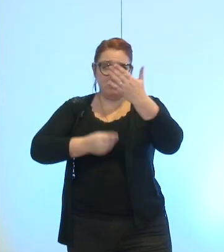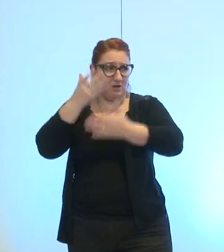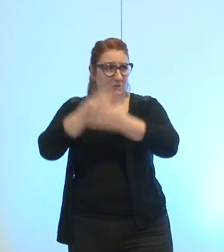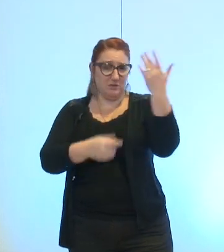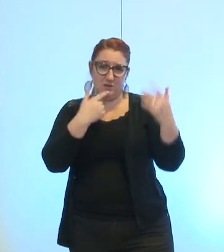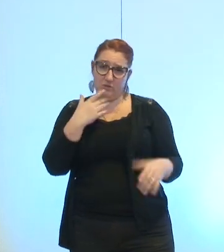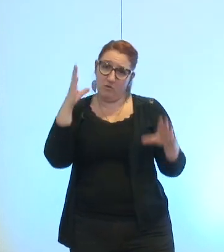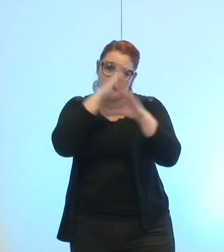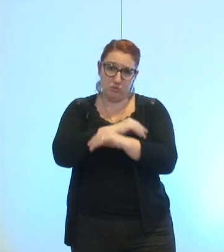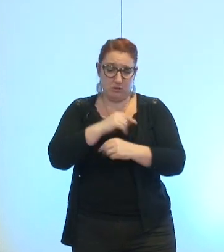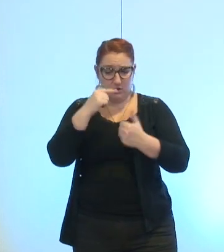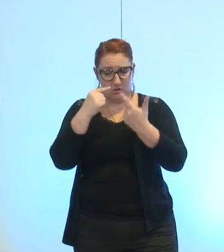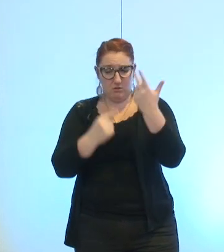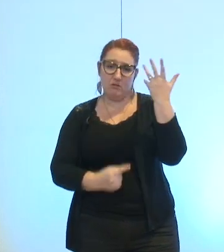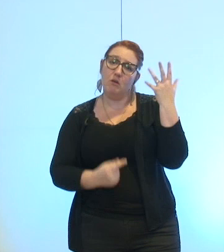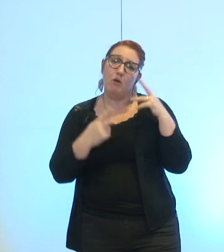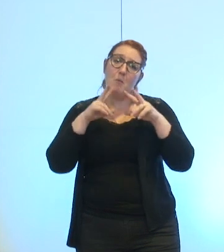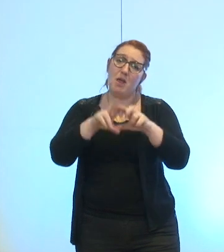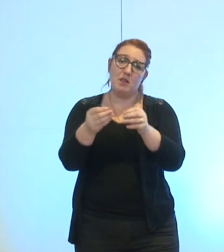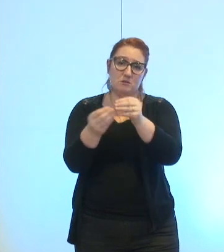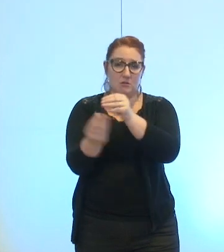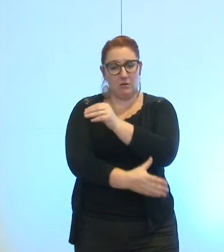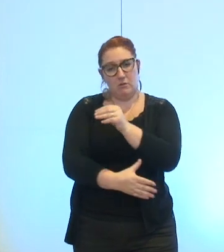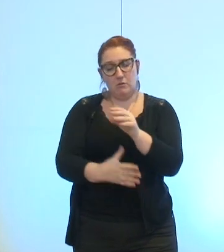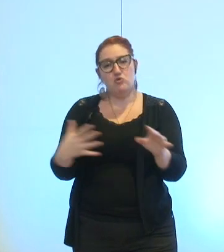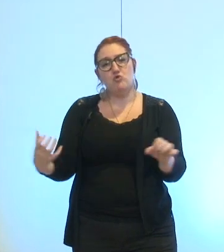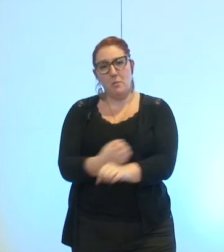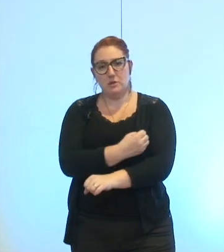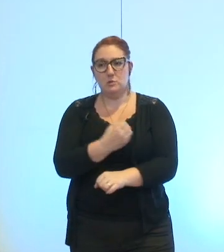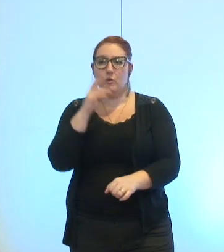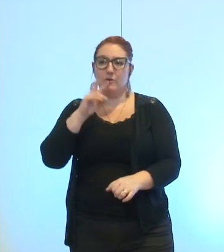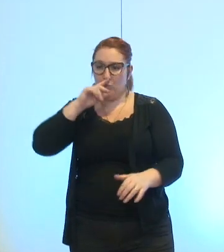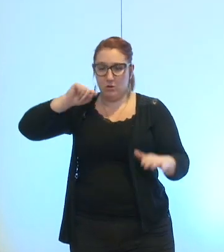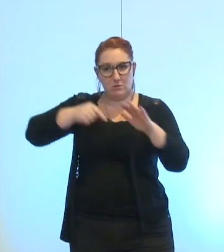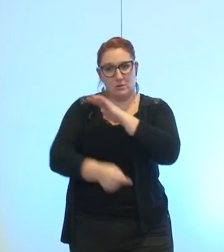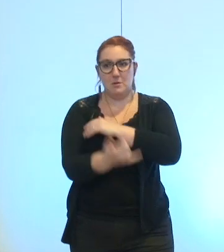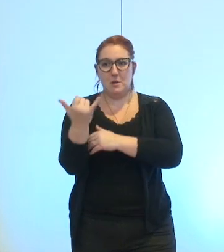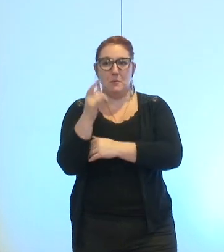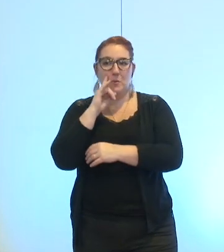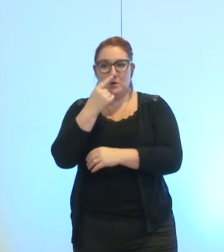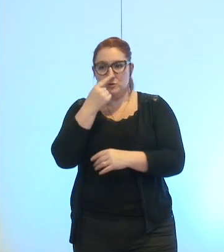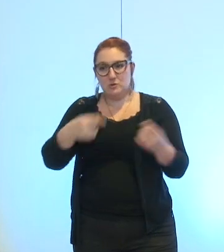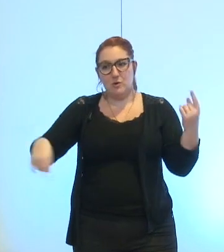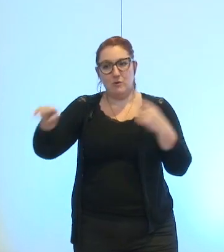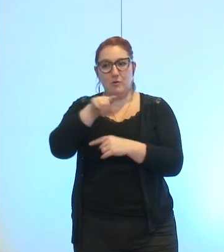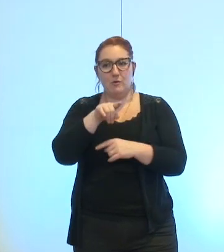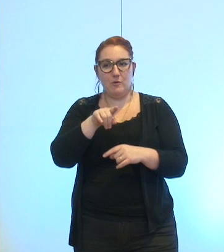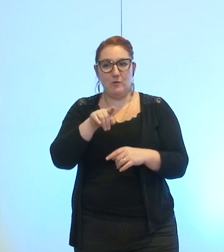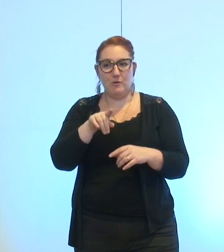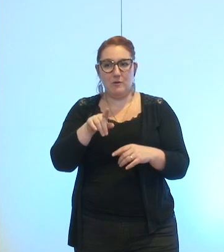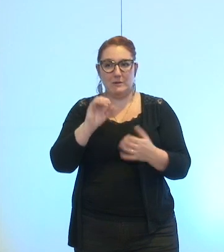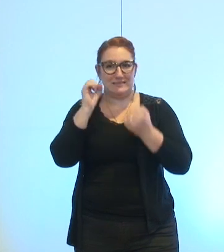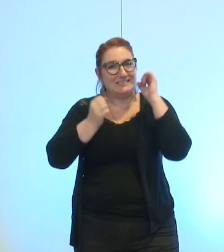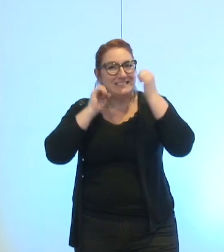points d'analyse et c'est assez regrettable voilà je n'irai pas plus loin parce que je sens que vous commencez à être par particulièrement